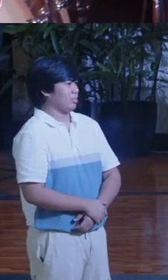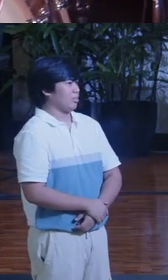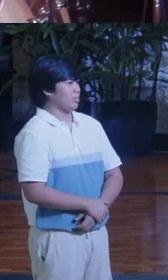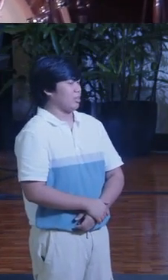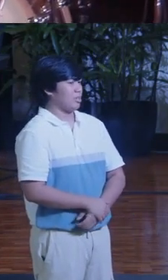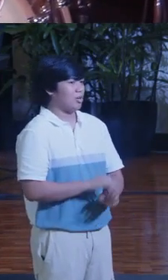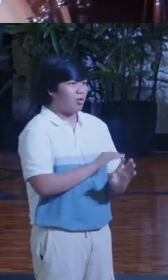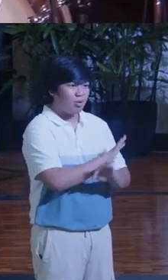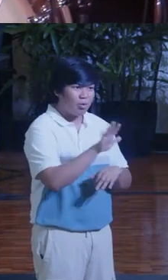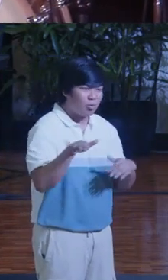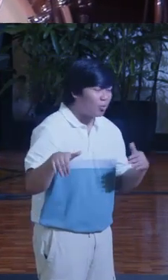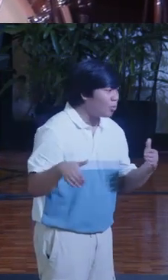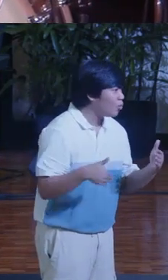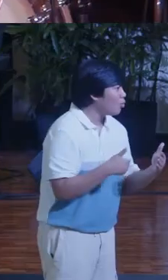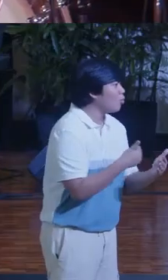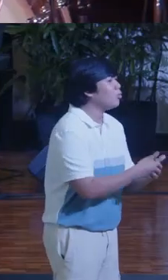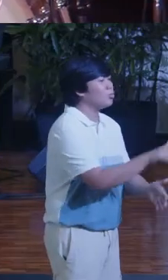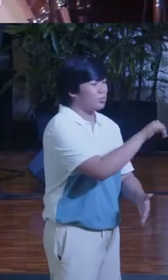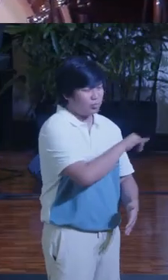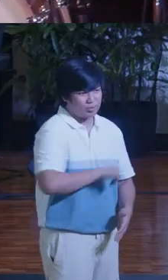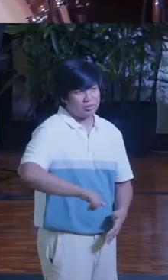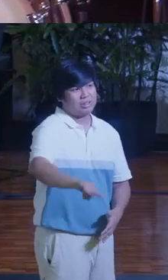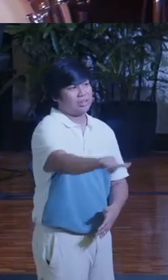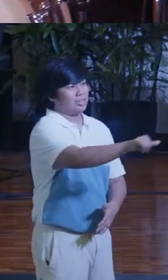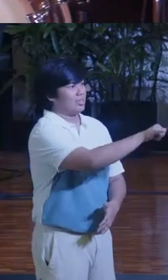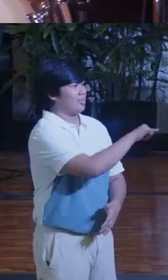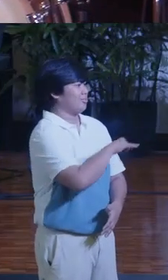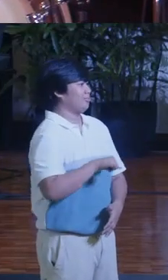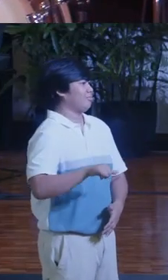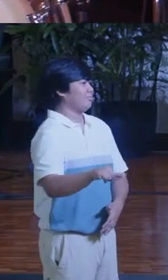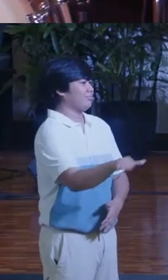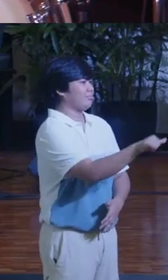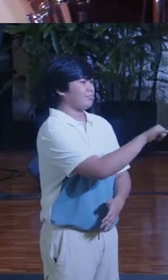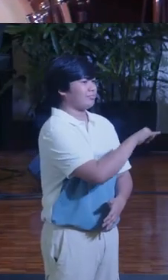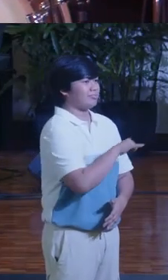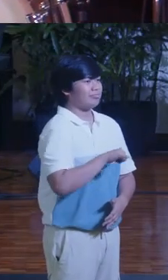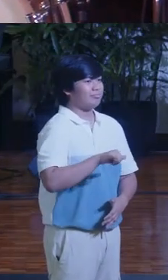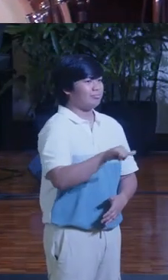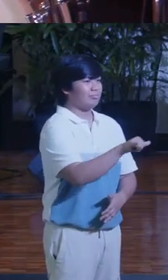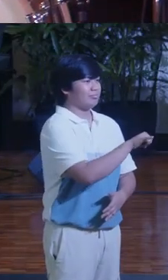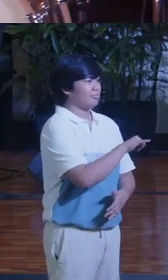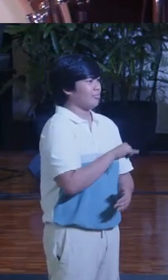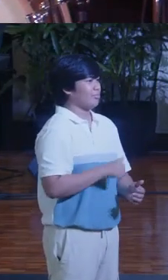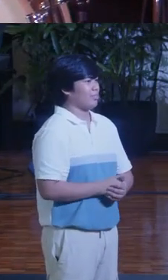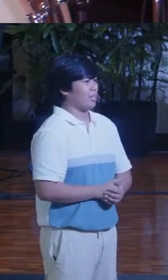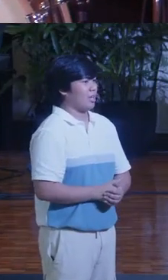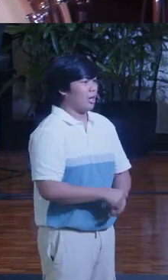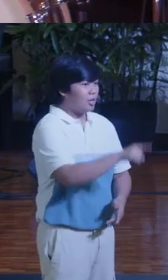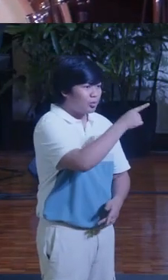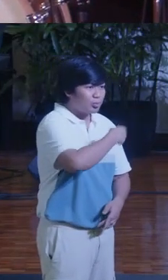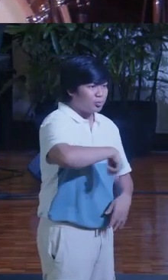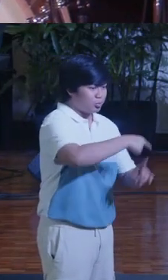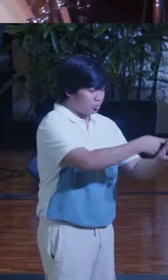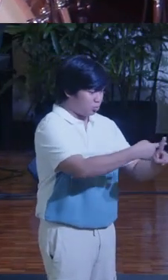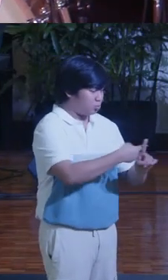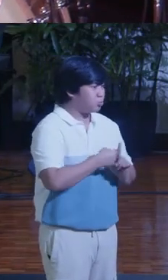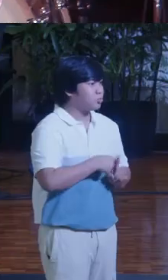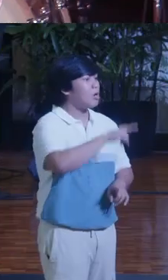supernaturally. Pareho din natin, tayo ay naging anak ng